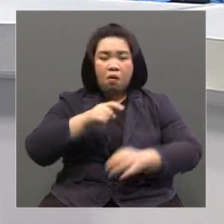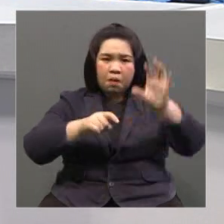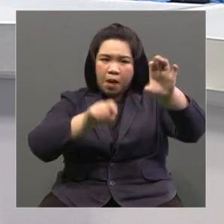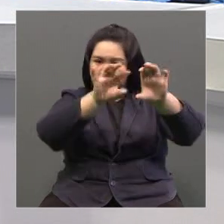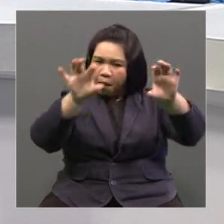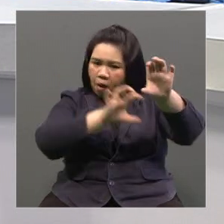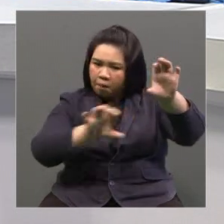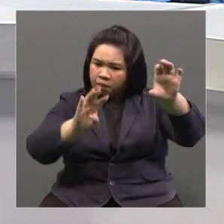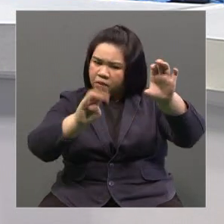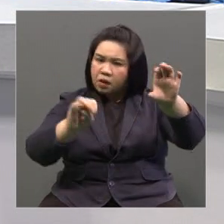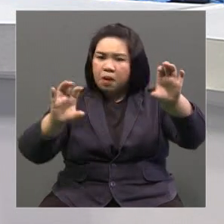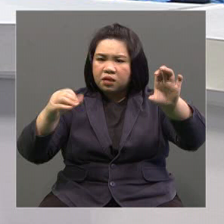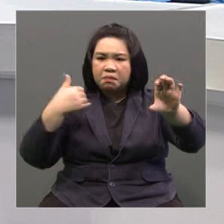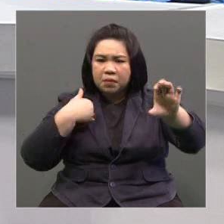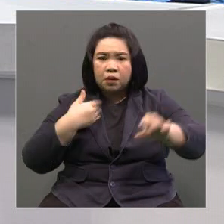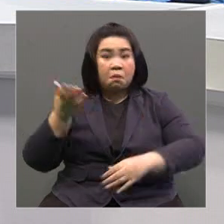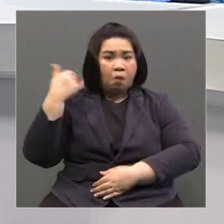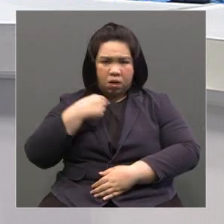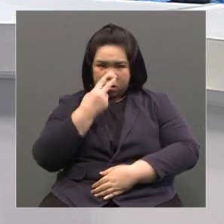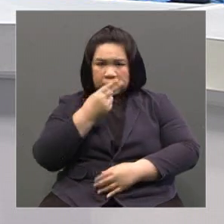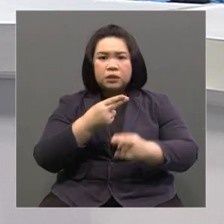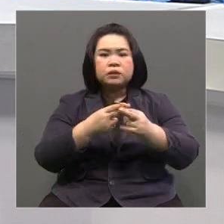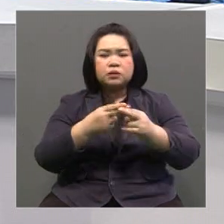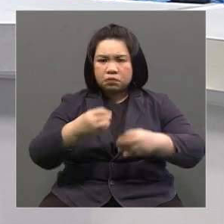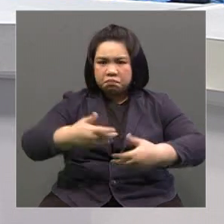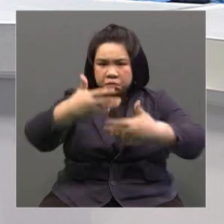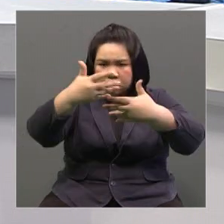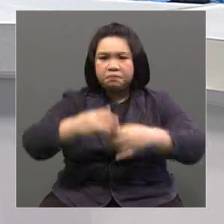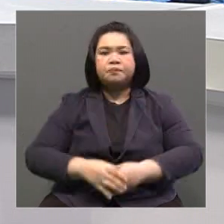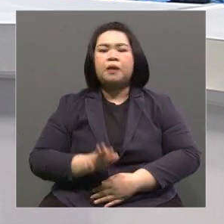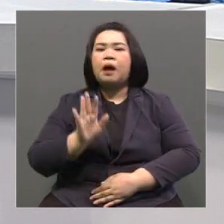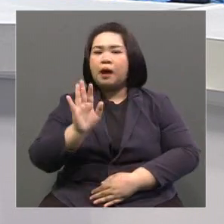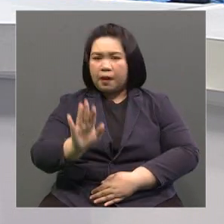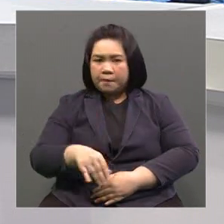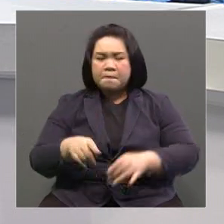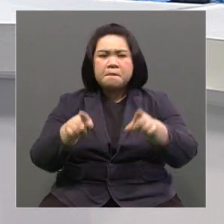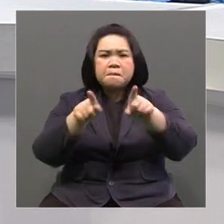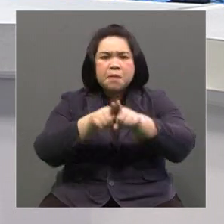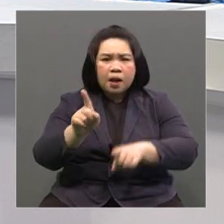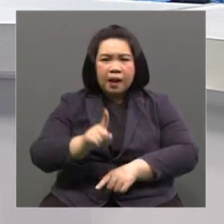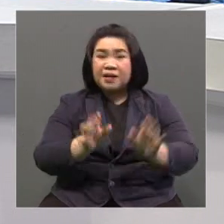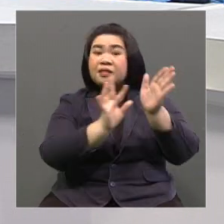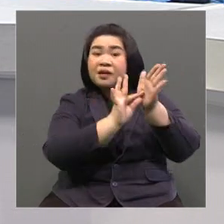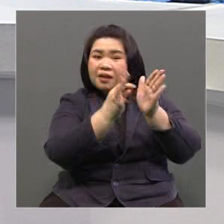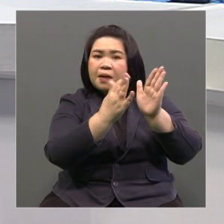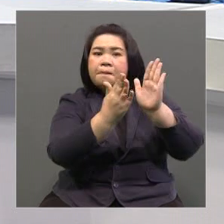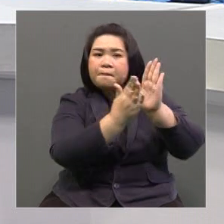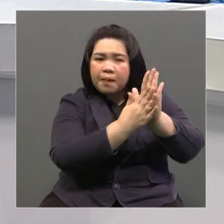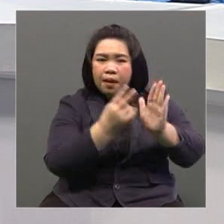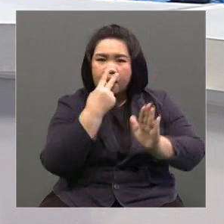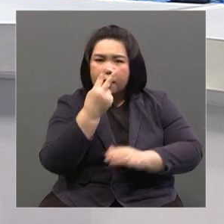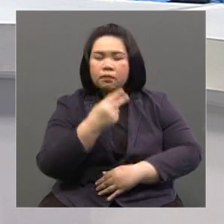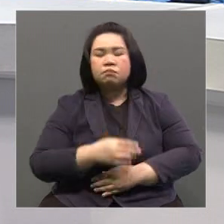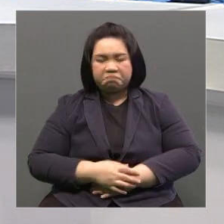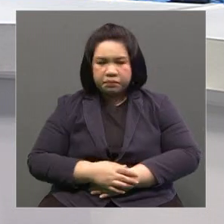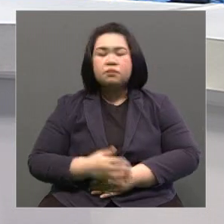เล ้ ยนะนั่งดูรายชื่อมาเมื่อวานคุณผู้ชมครับคือมันจะเป็นการแสดงสัญลักษณ์จริงสติกเกอร์แบบเนี้ยซึ่งเขาบอก